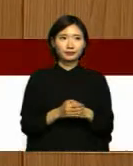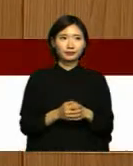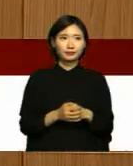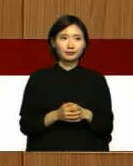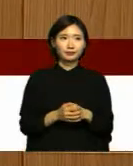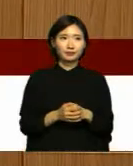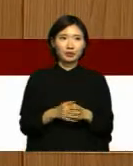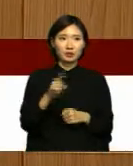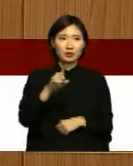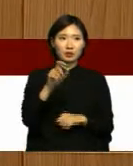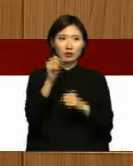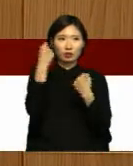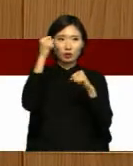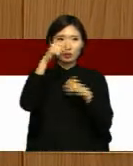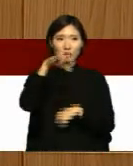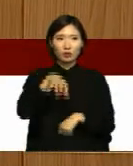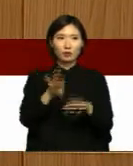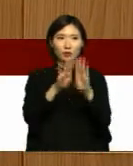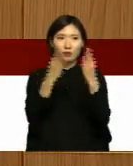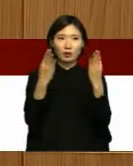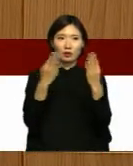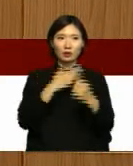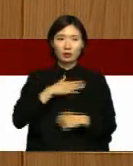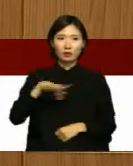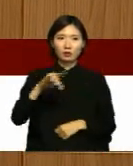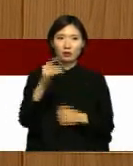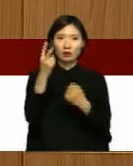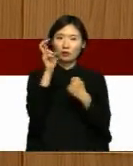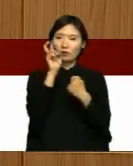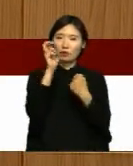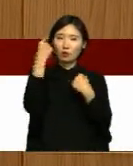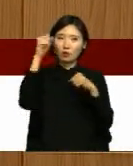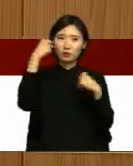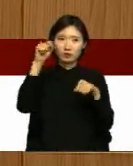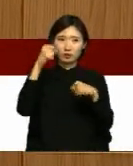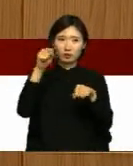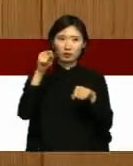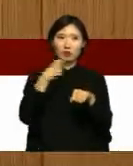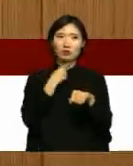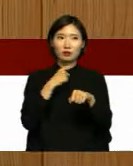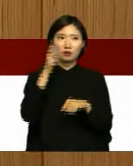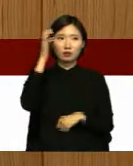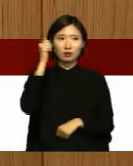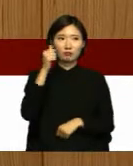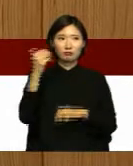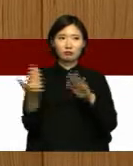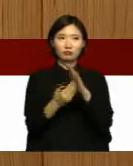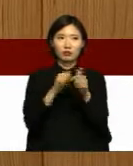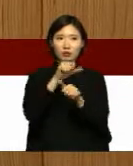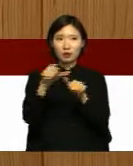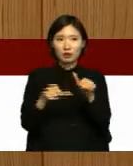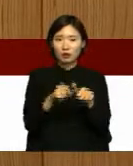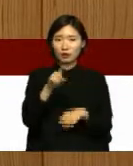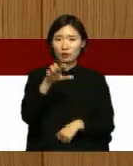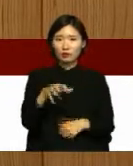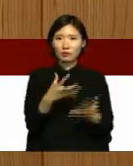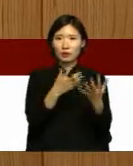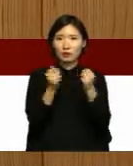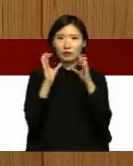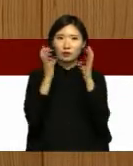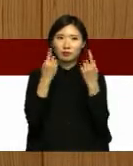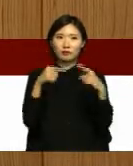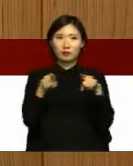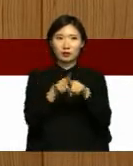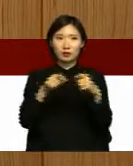it opened, I remember playing my first concert here and thinking, this is the best. This is so great. And it's really, to see all those kids